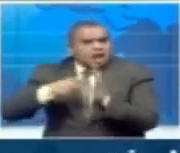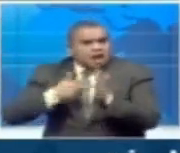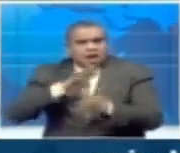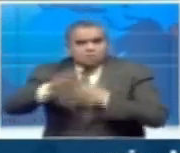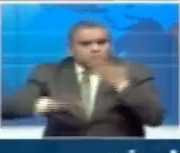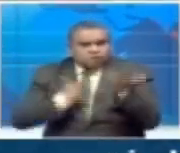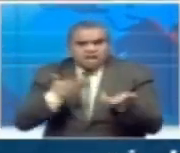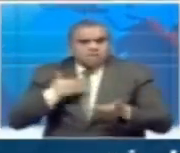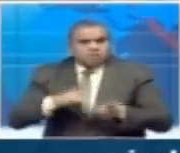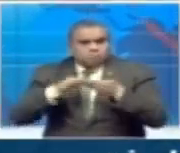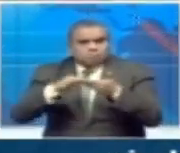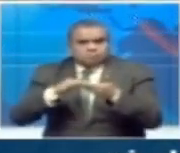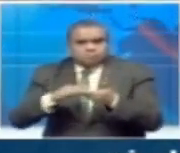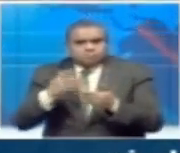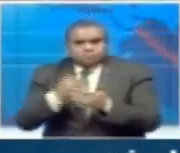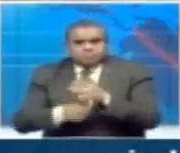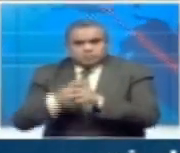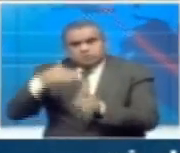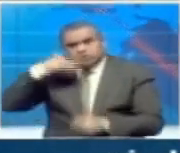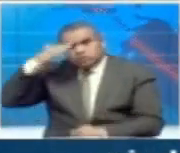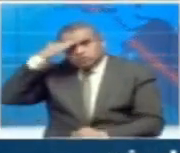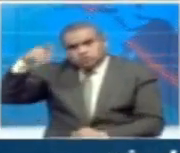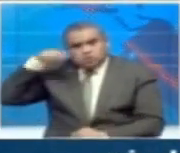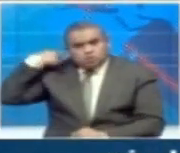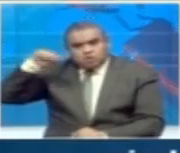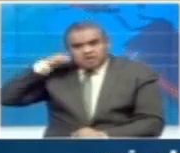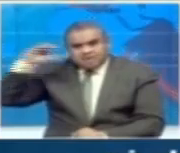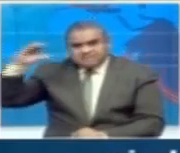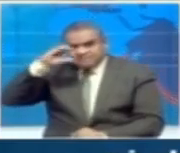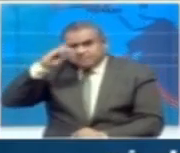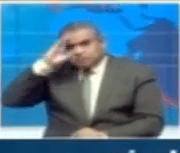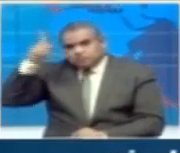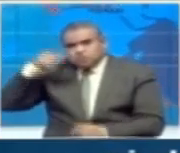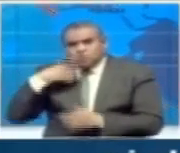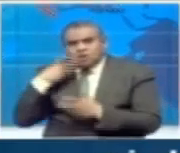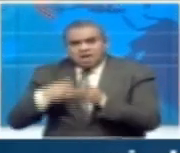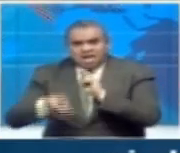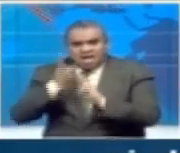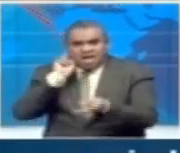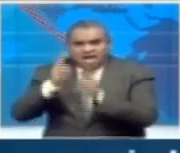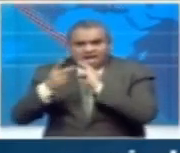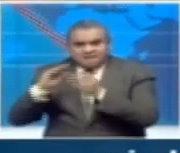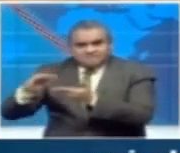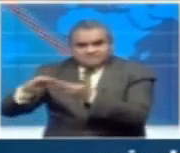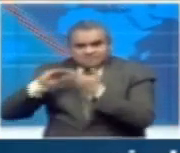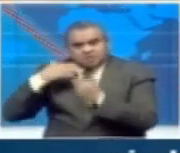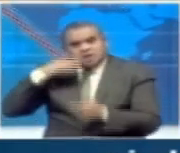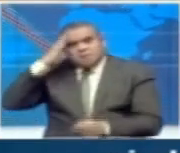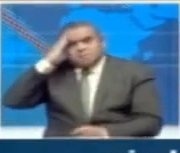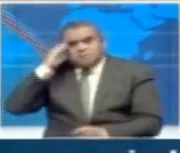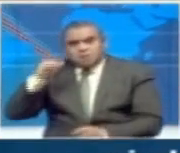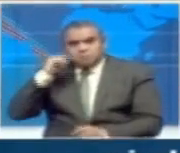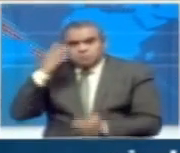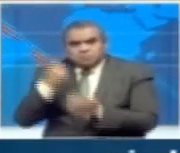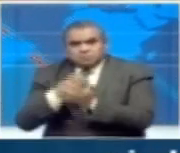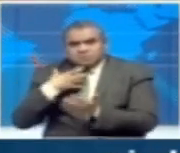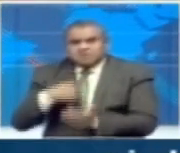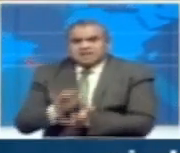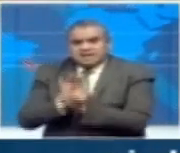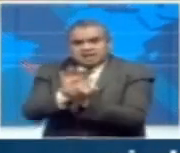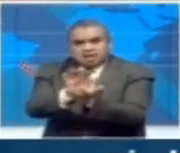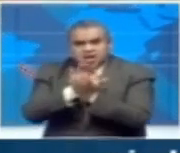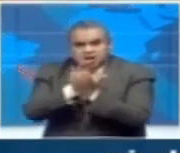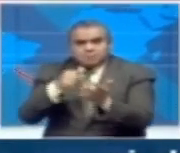نقدر نقدمها. اشكر الرئيس السيسي على حفله التكريم دي وان هو دايما مش ناسينا ودايما بنتكرم وبيرفع